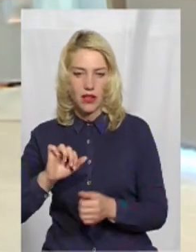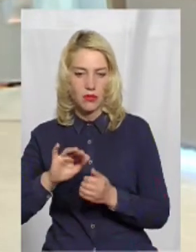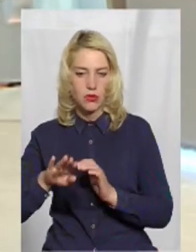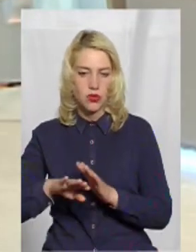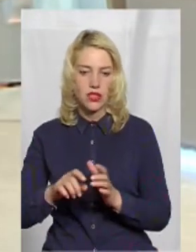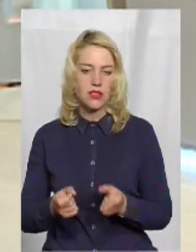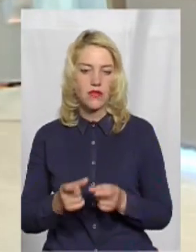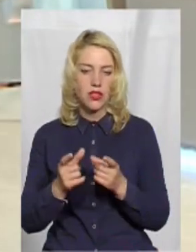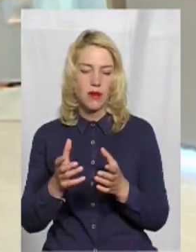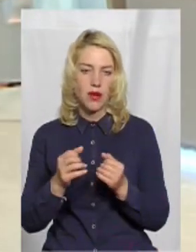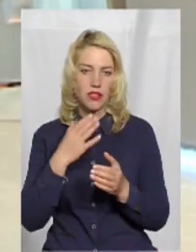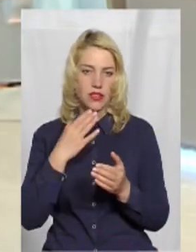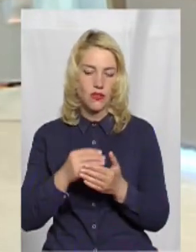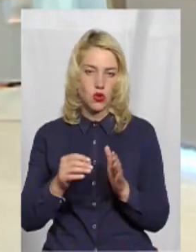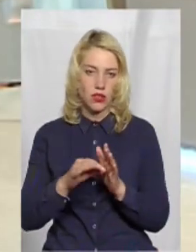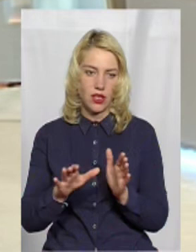енергію брати. Тому,